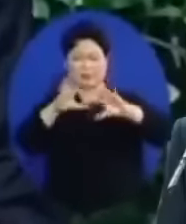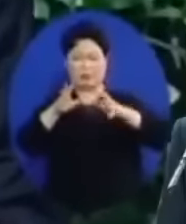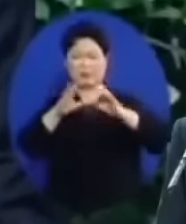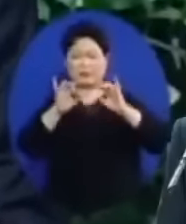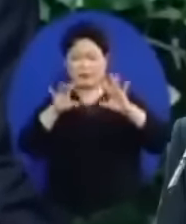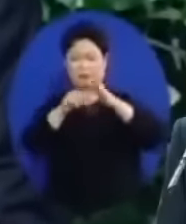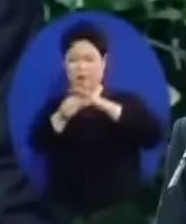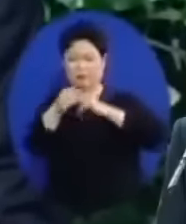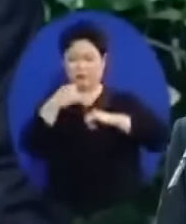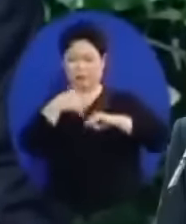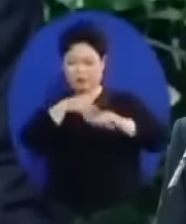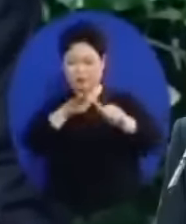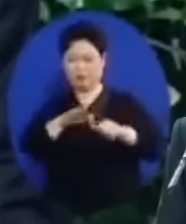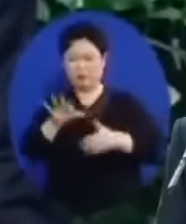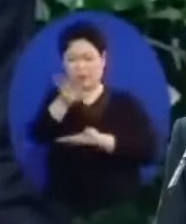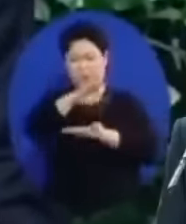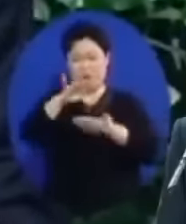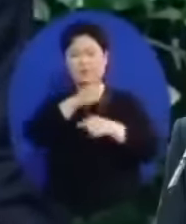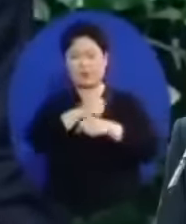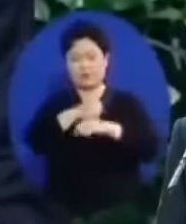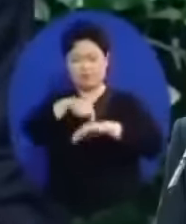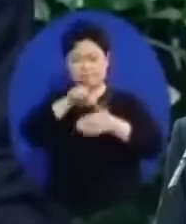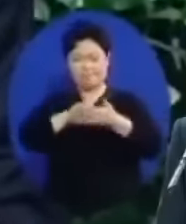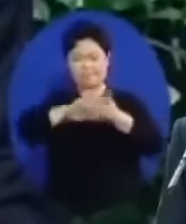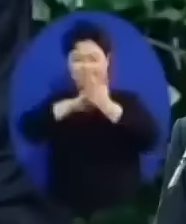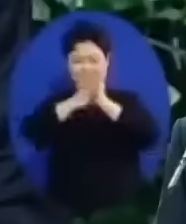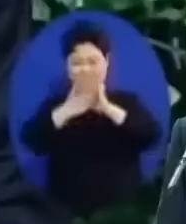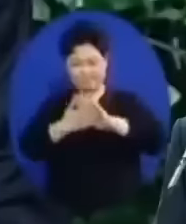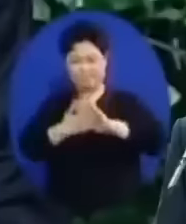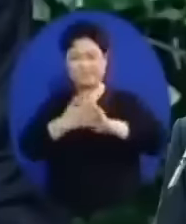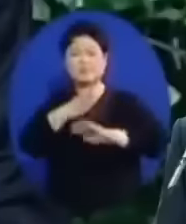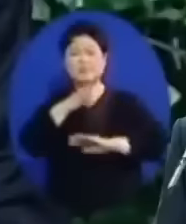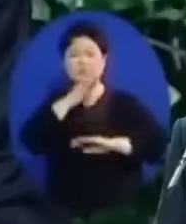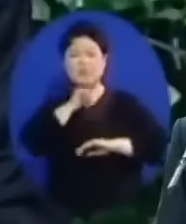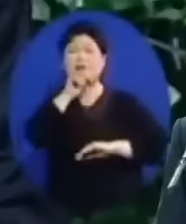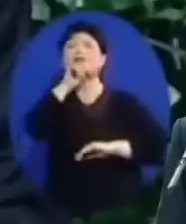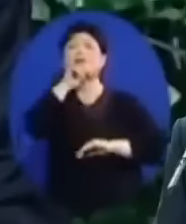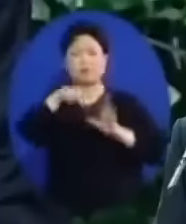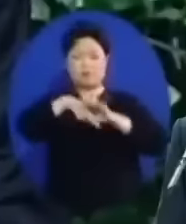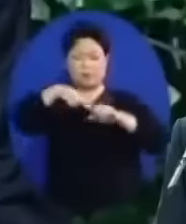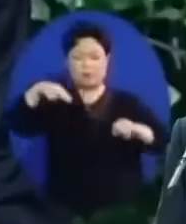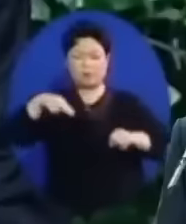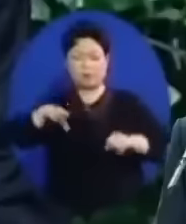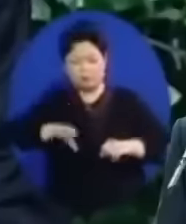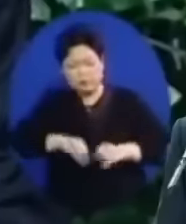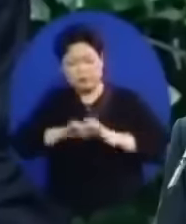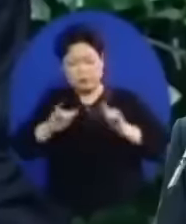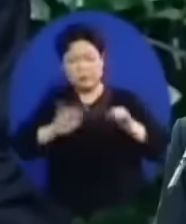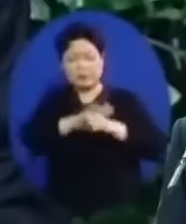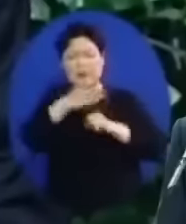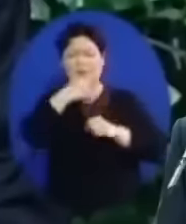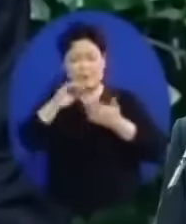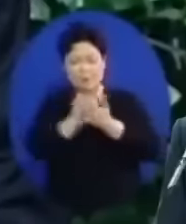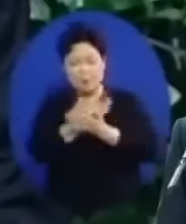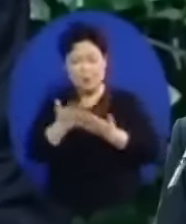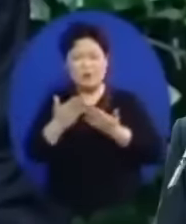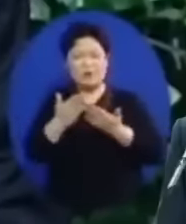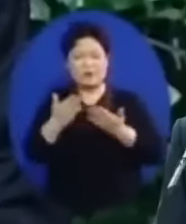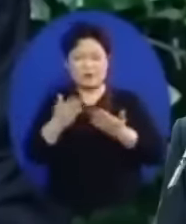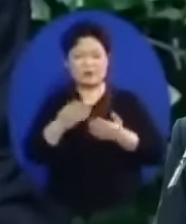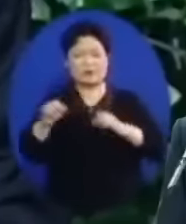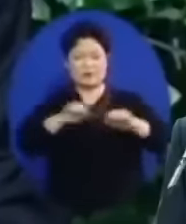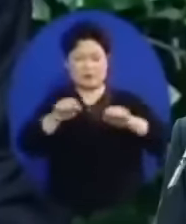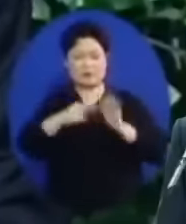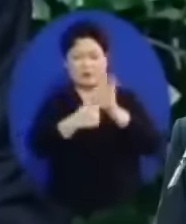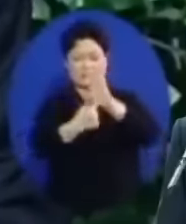파견하고 헌금하기도 하고 마음이 변화되어야 가난하고 헐벗고 굶주린 사람에게 사랑과 행복을 나누는 역사가 일어나게 되는